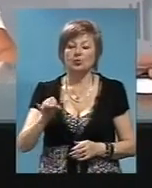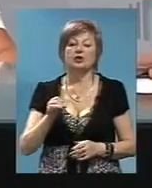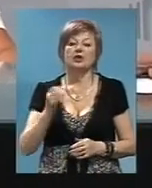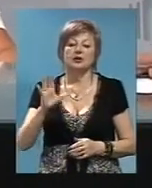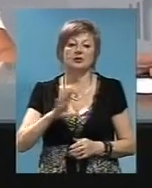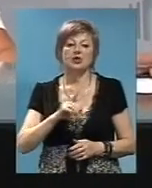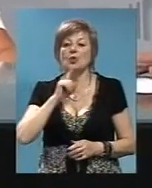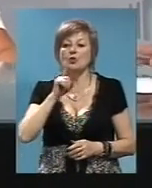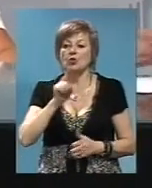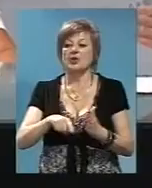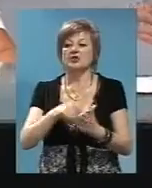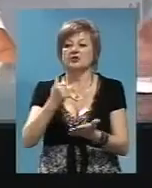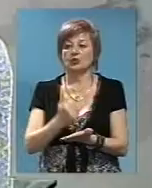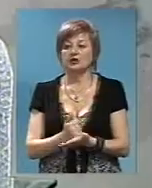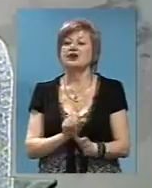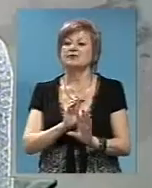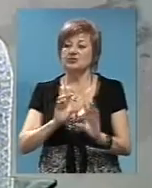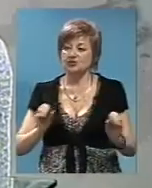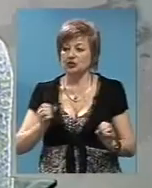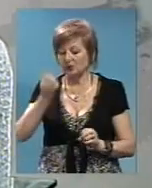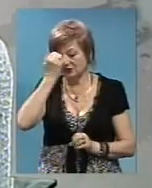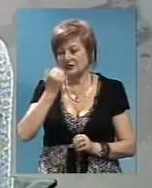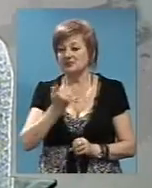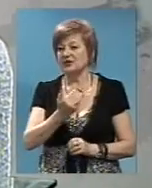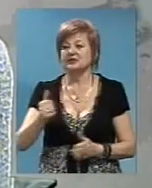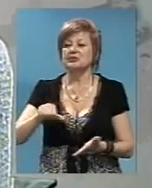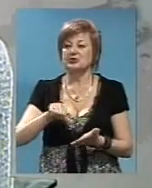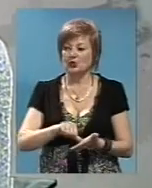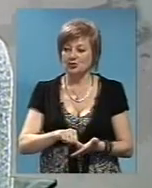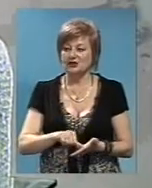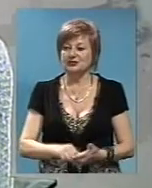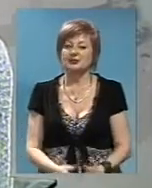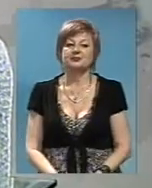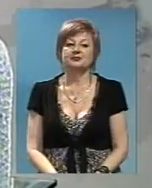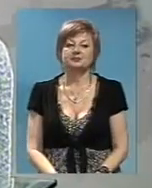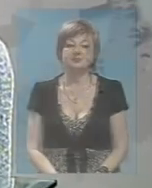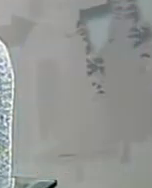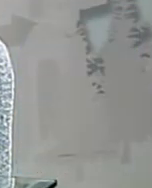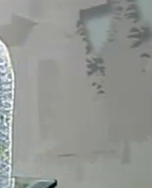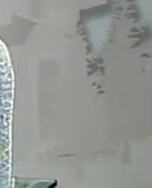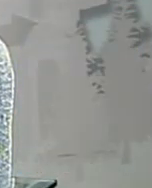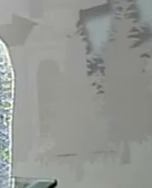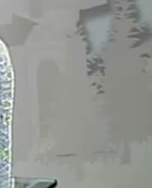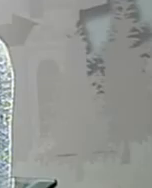Коноваленко, Пологівський міський голова. На цьому все. Дякую вам за участь. Прощаюся з вами. Дякую. На все добре. До побачення.